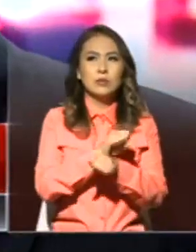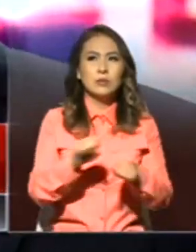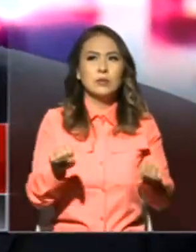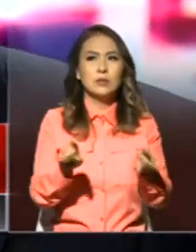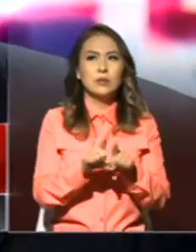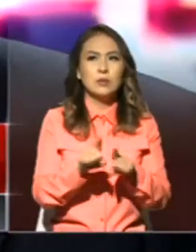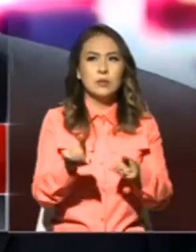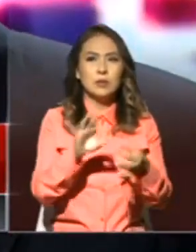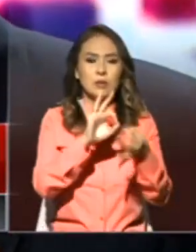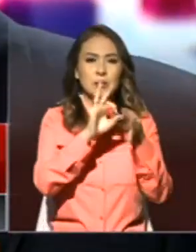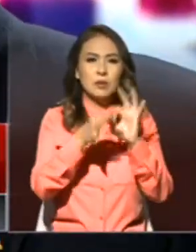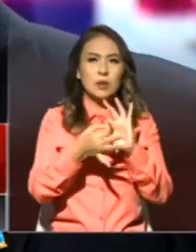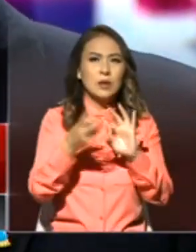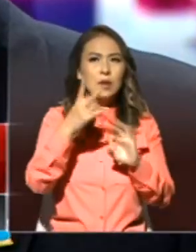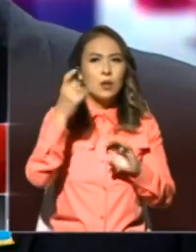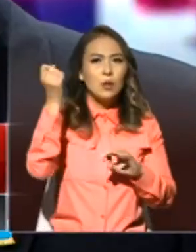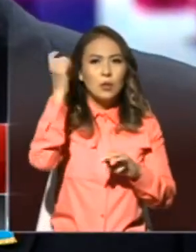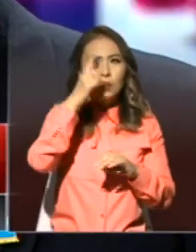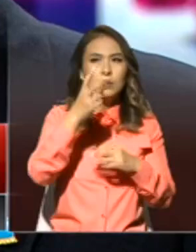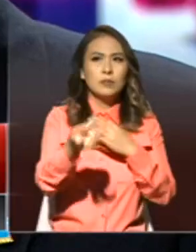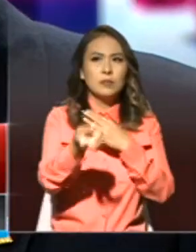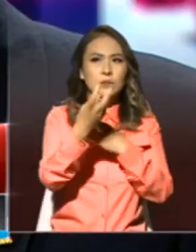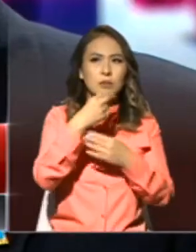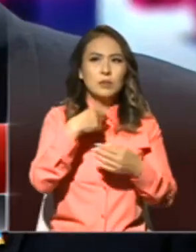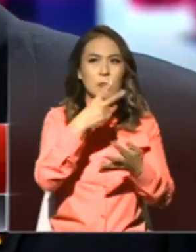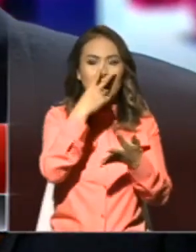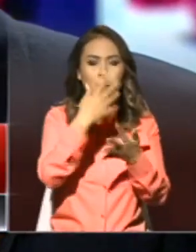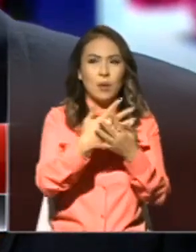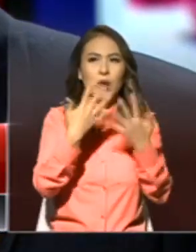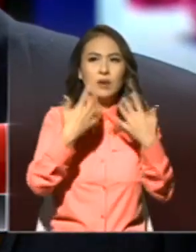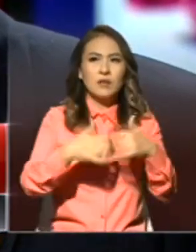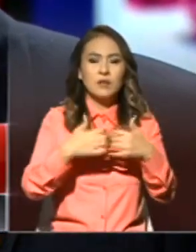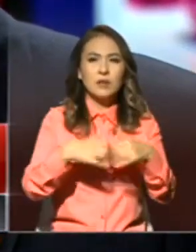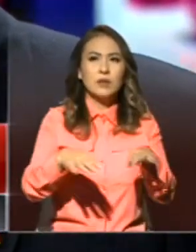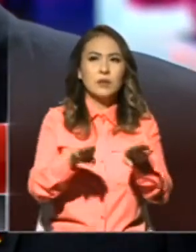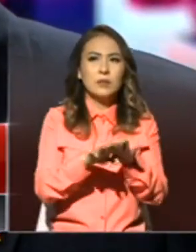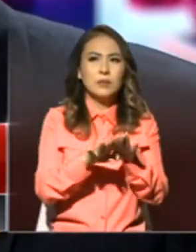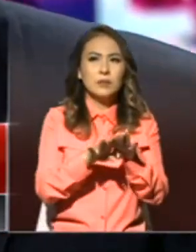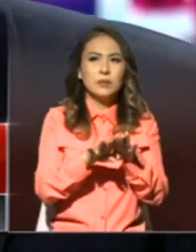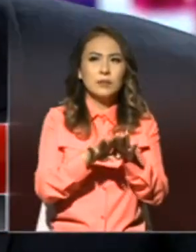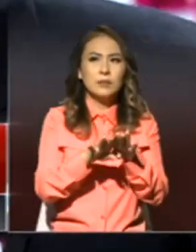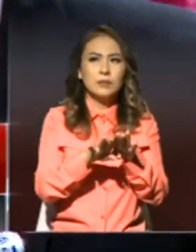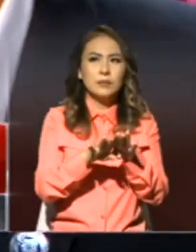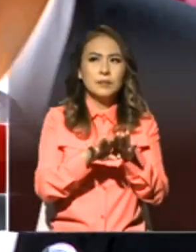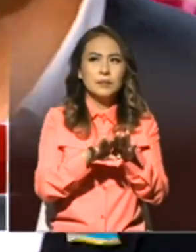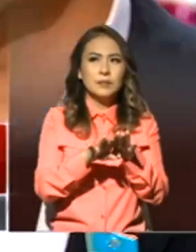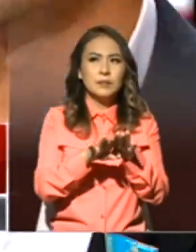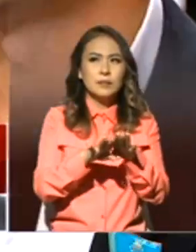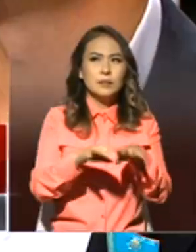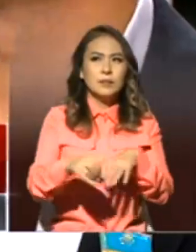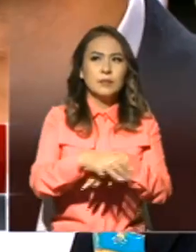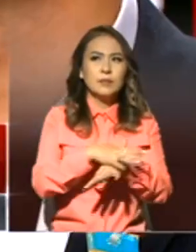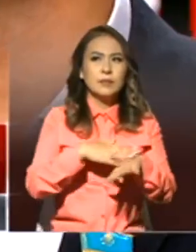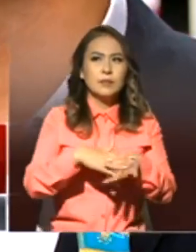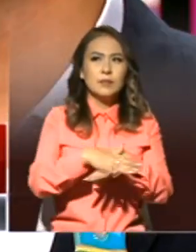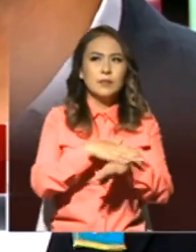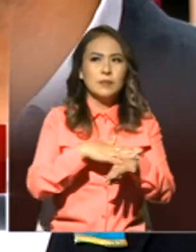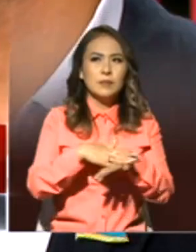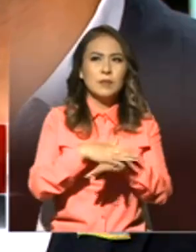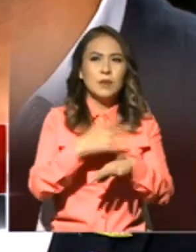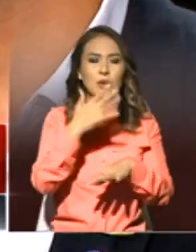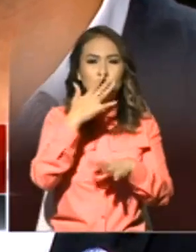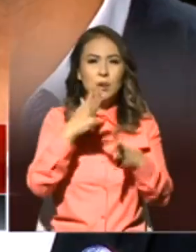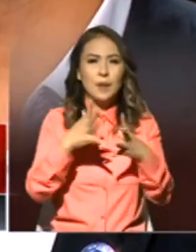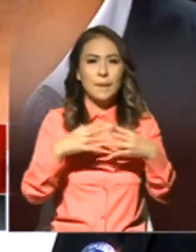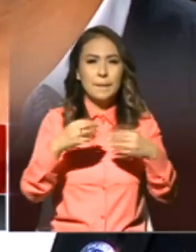дейін бәрін жетіп алып біліңіз. Сіз келіңіз, мен сізге бәрін көрсетіп беремін. Жаңа нарқымызда кім Мақсат мырза айтты ғой, нарықтағы отбасы ұлттық банктің